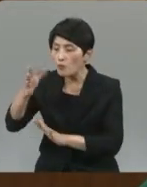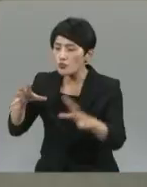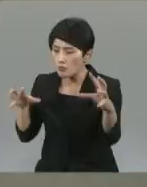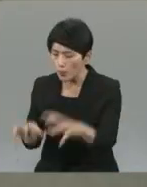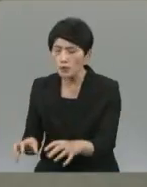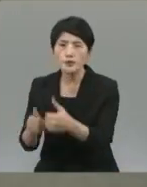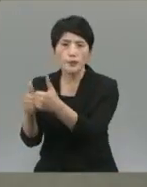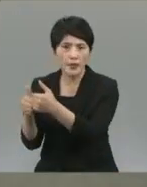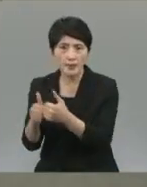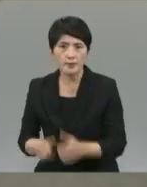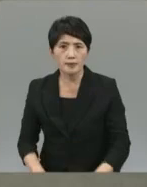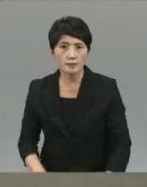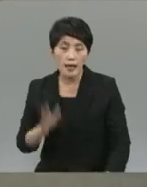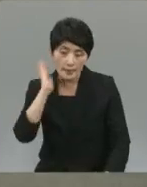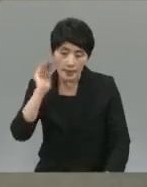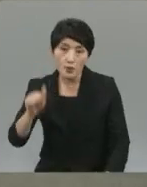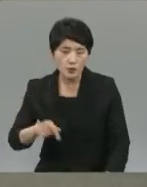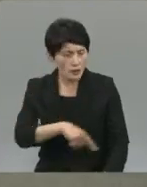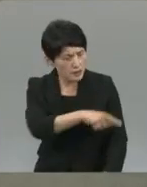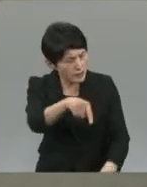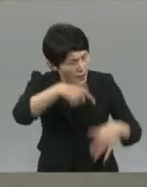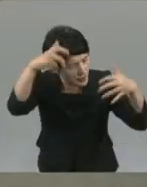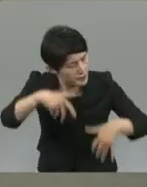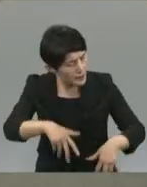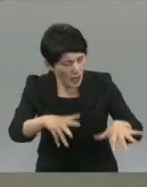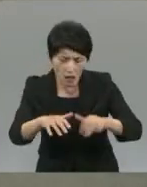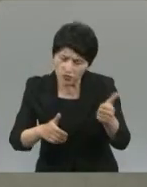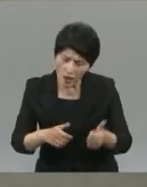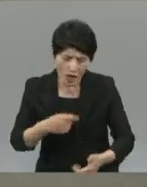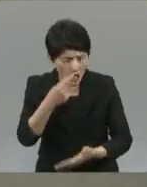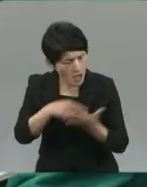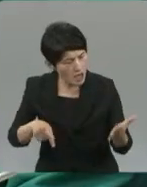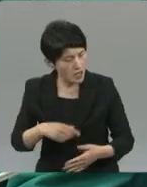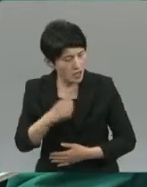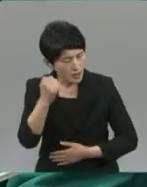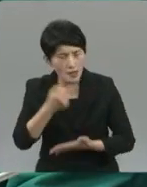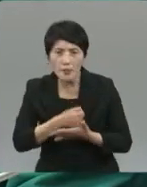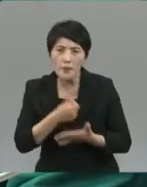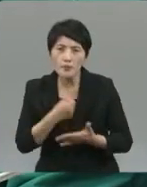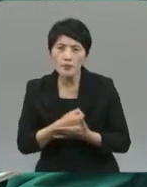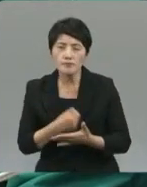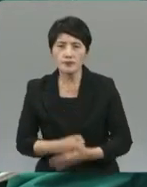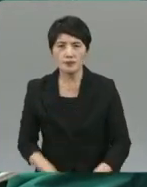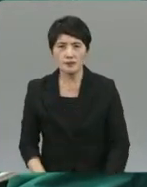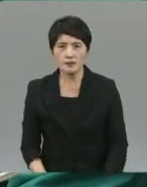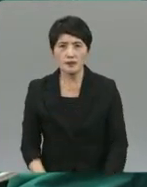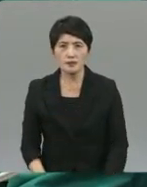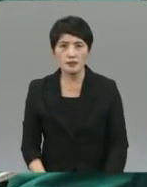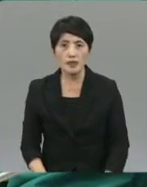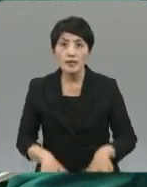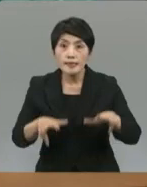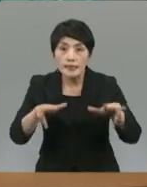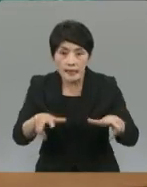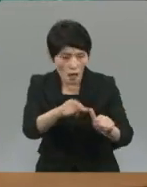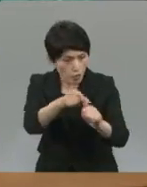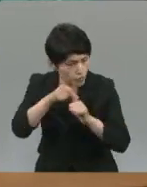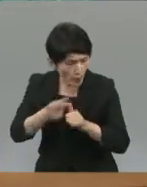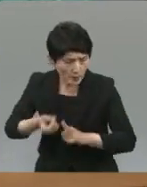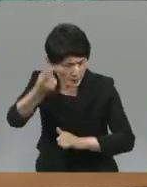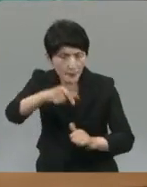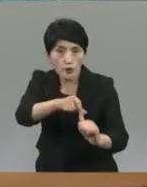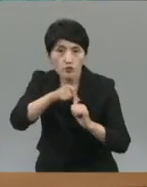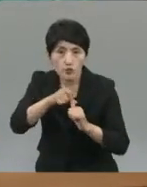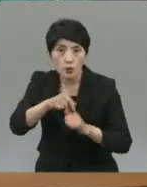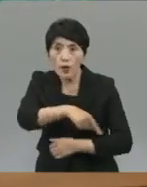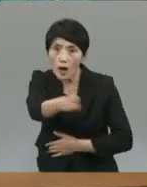và quản lý an toàn Trung ương tổng thống lấy làm đau xót và cầu mong những nạn nhân thiệt hại do mưa lớn được yên nghỉ đồng thời chỉ thị các